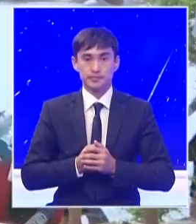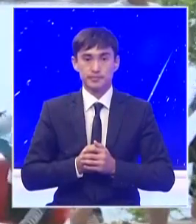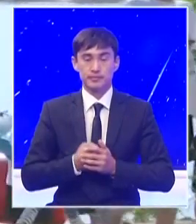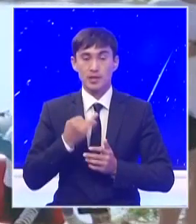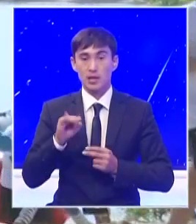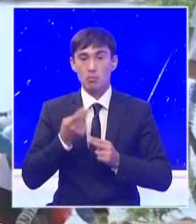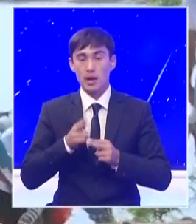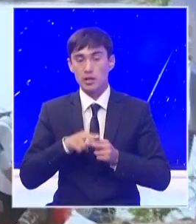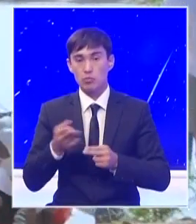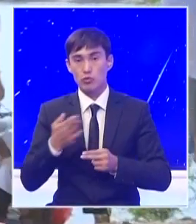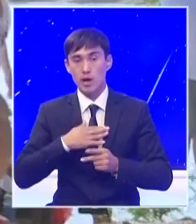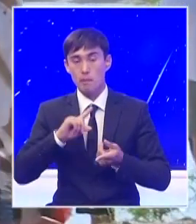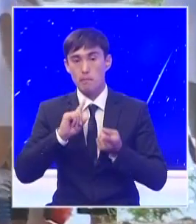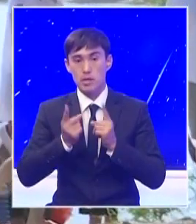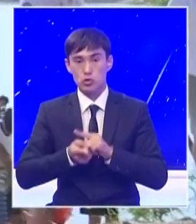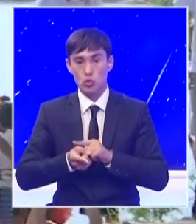И поэтому я перешел